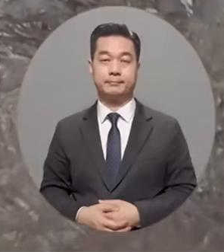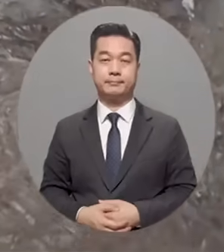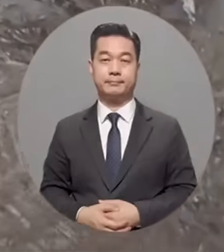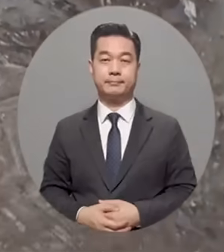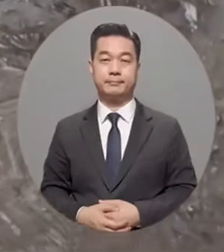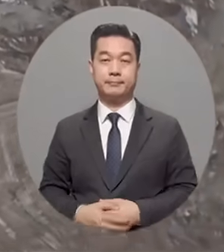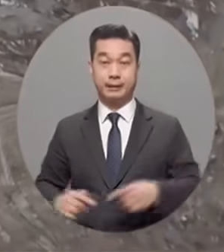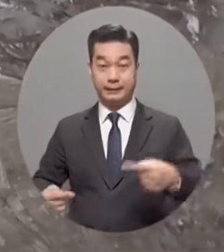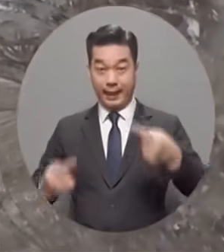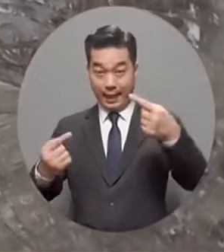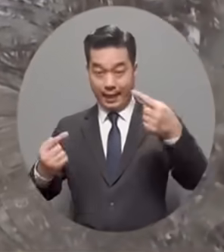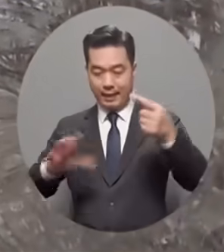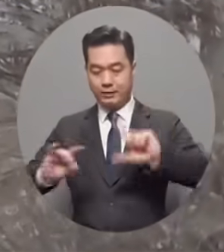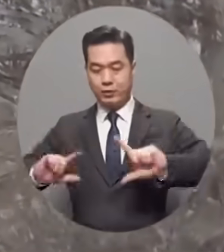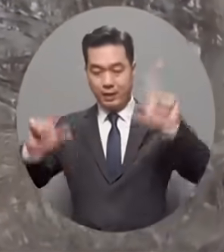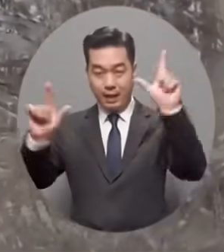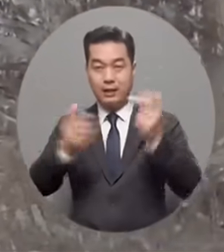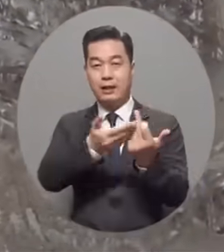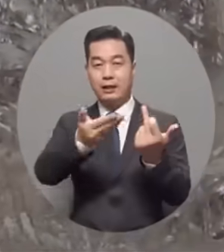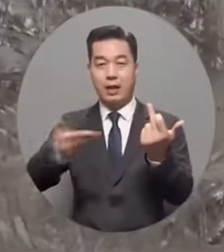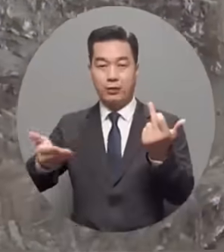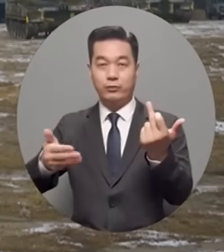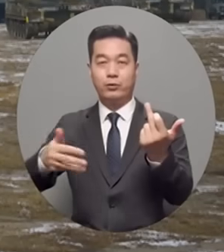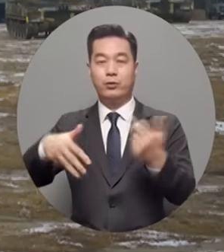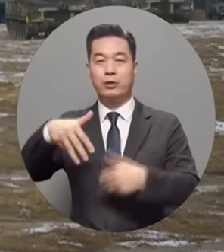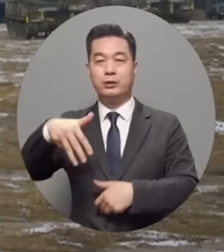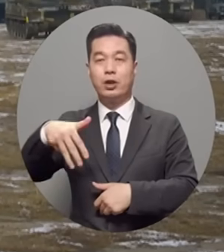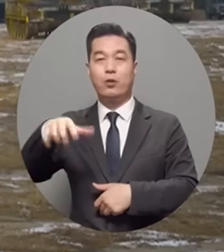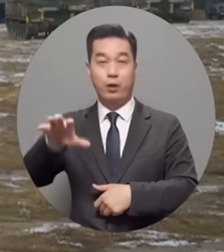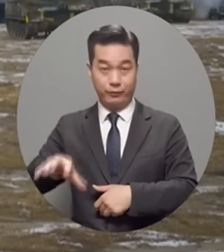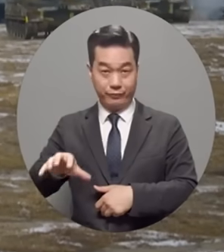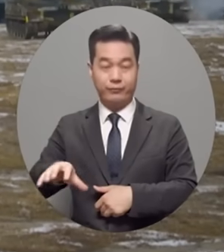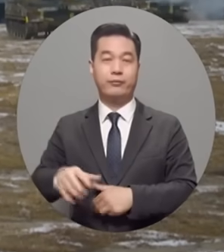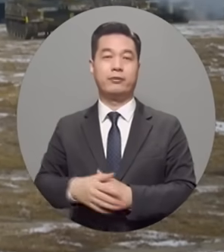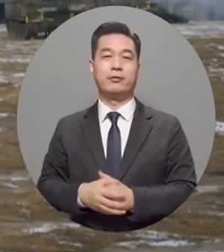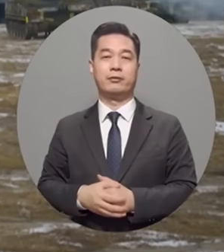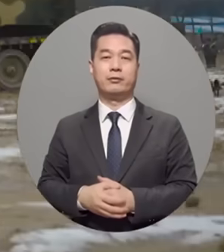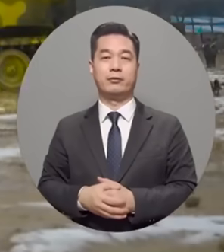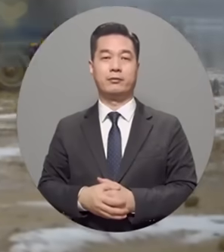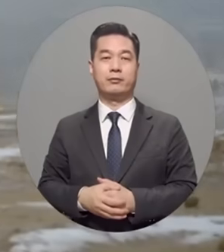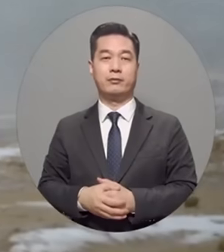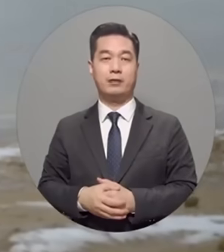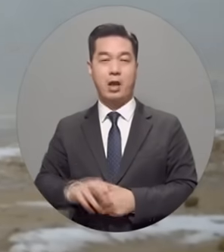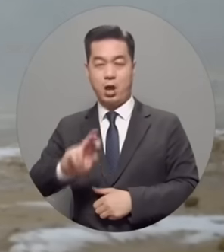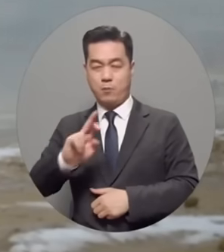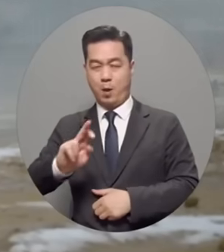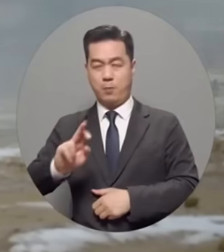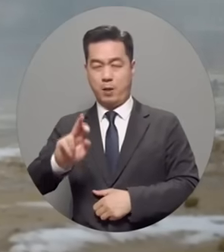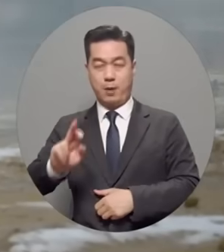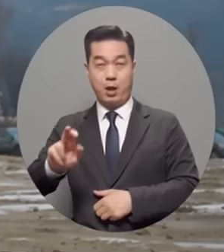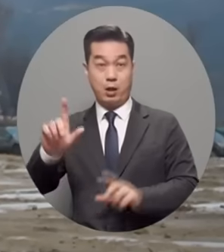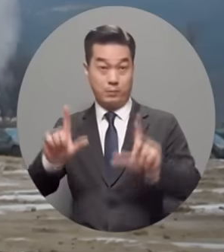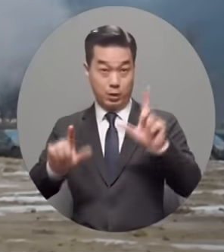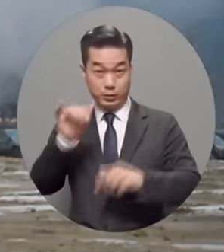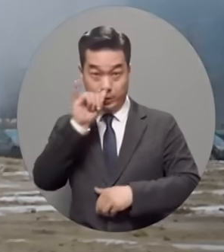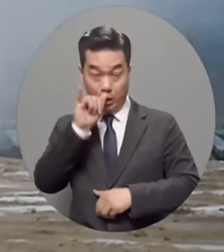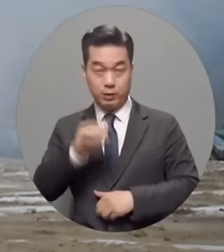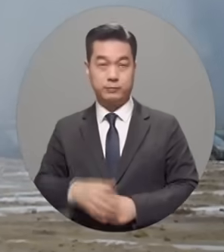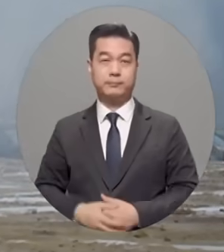새해 첫날 강원도 철원의 사격장. 나란히 선 우리 군의 자주포가 일제히 불꽃을 뿜습니다.